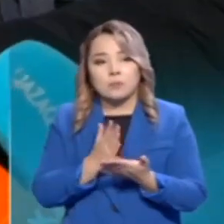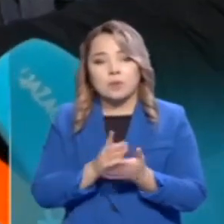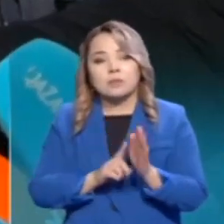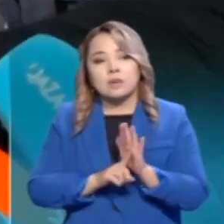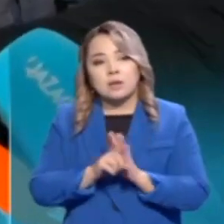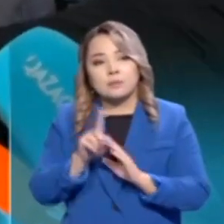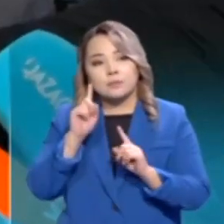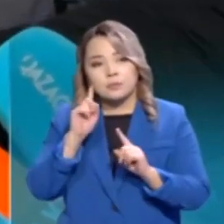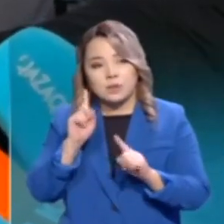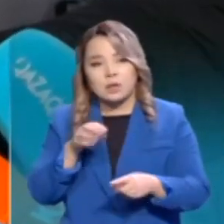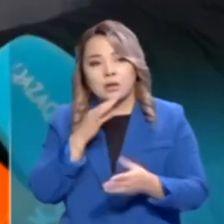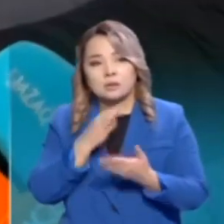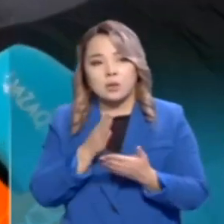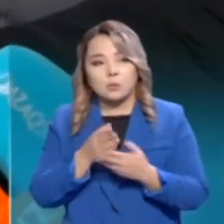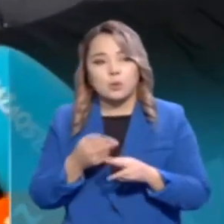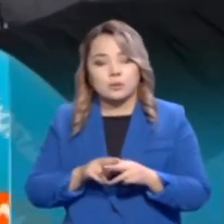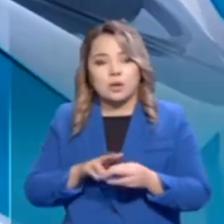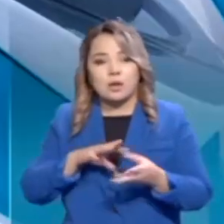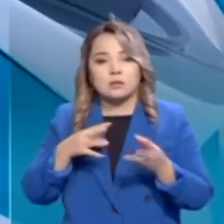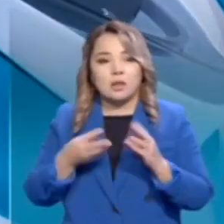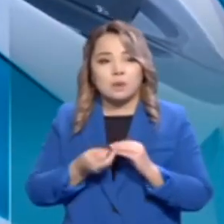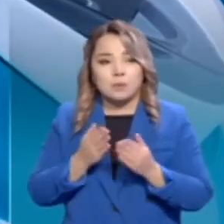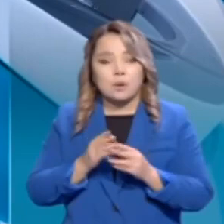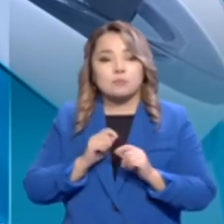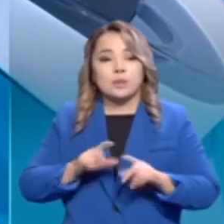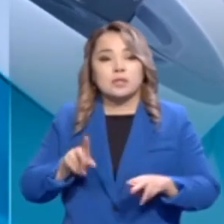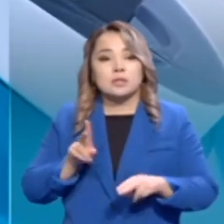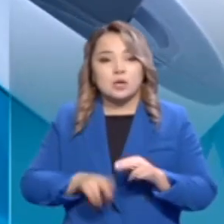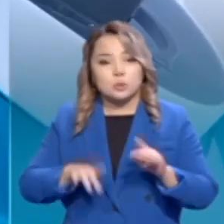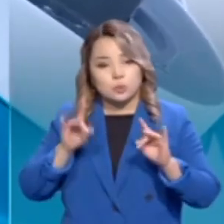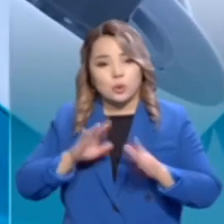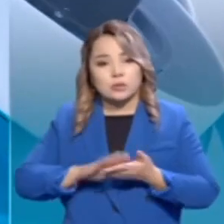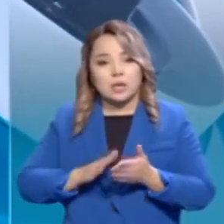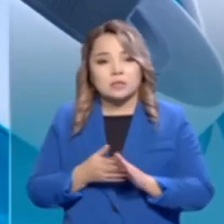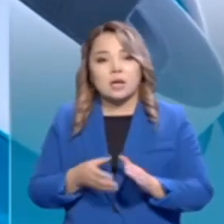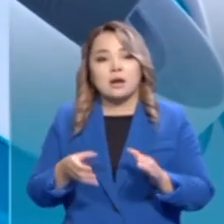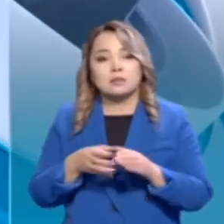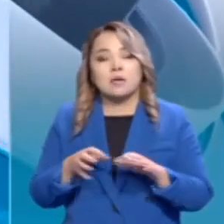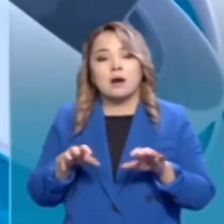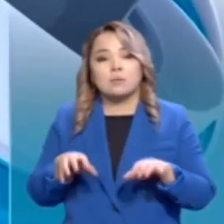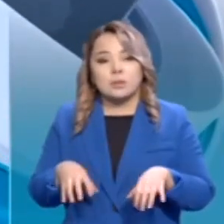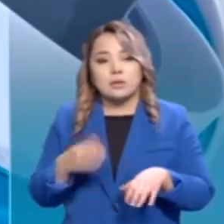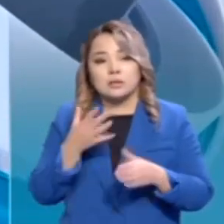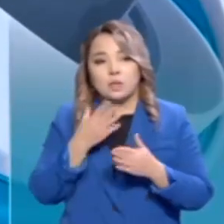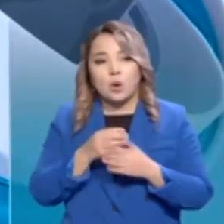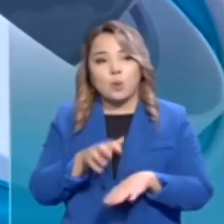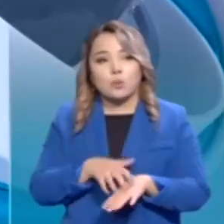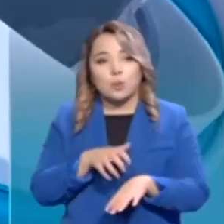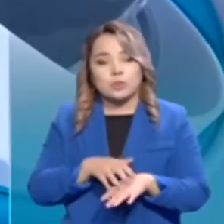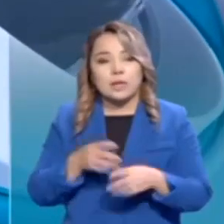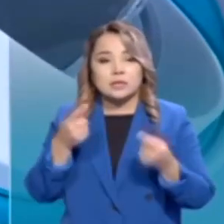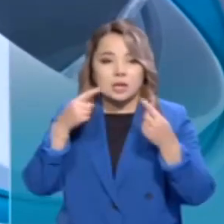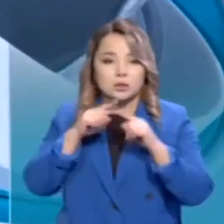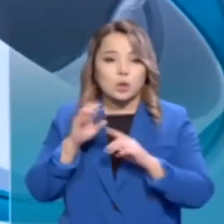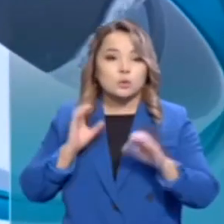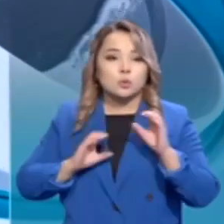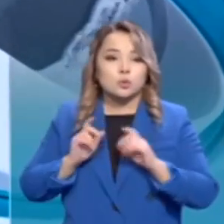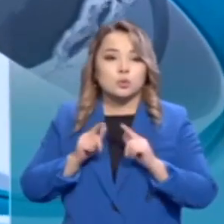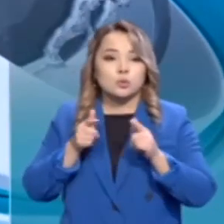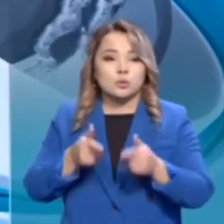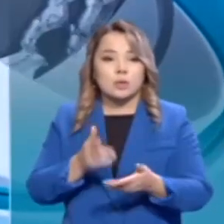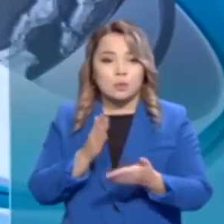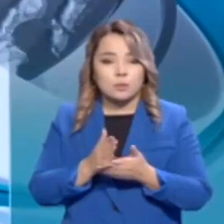Сол кезден бастап ол соған бейім болды. Мектептен кейін төтенше жағдайлар комитетіне қарасты, Көкшетау техникалық институтына